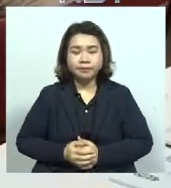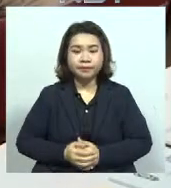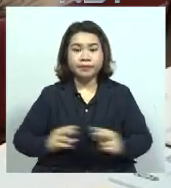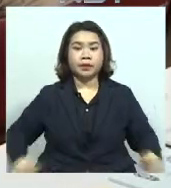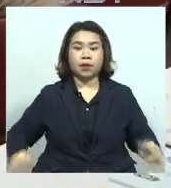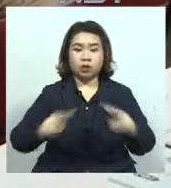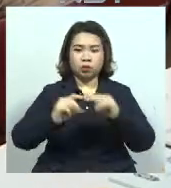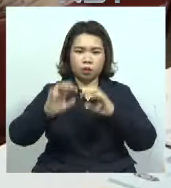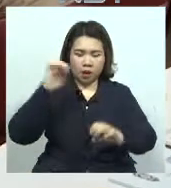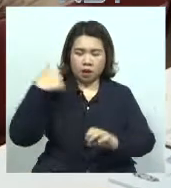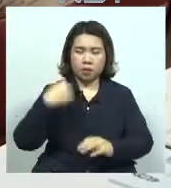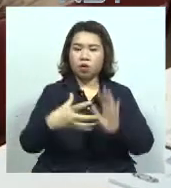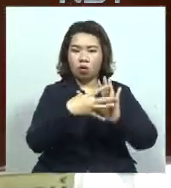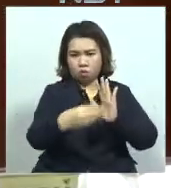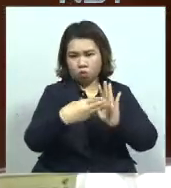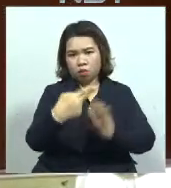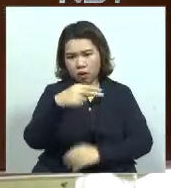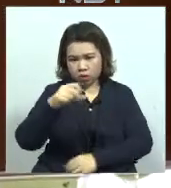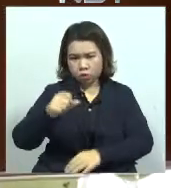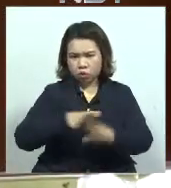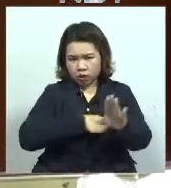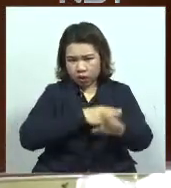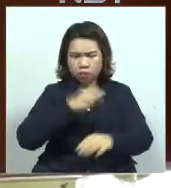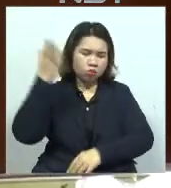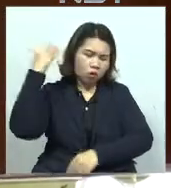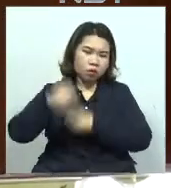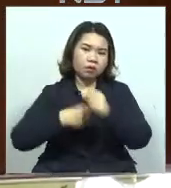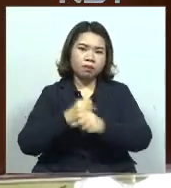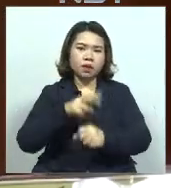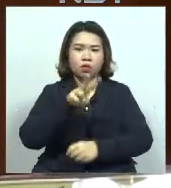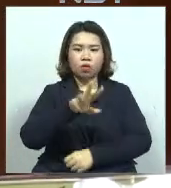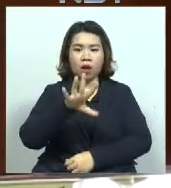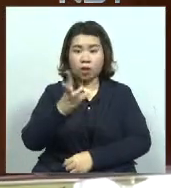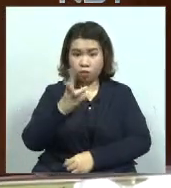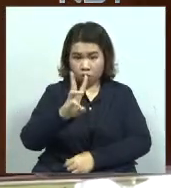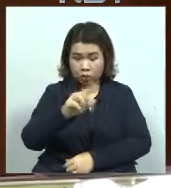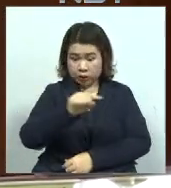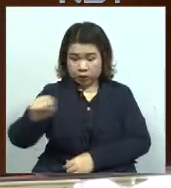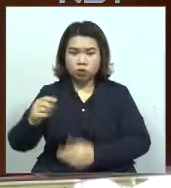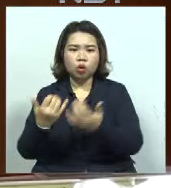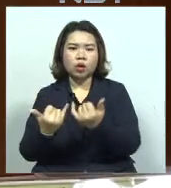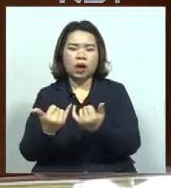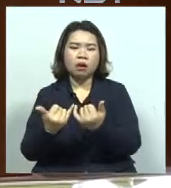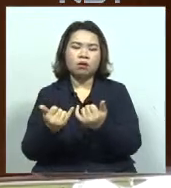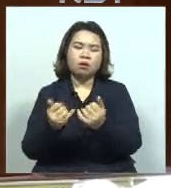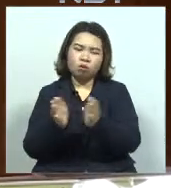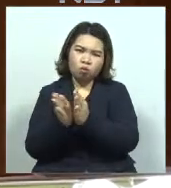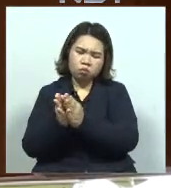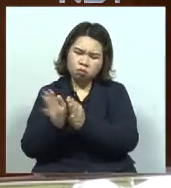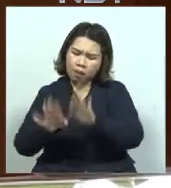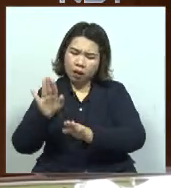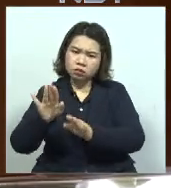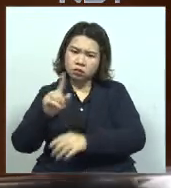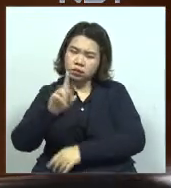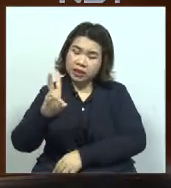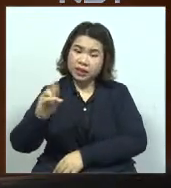ได้จัดอบรมหลักสูตรนักปกครองระดับสูงมาตั้งแต่ปี2516จนถึงปัจจุบันรวมแล้ว72รุ่นค่ะส